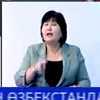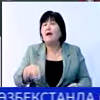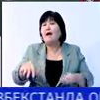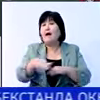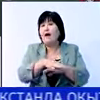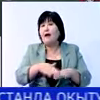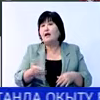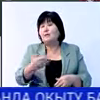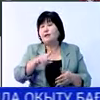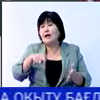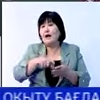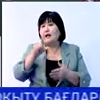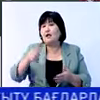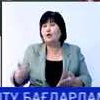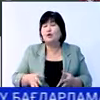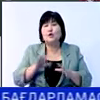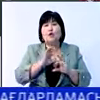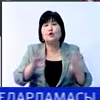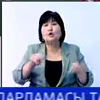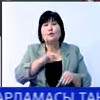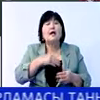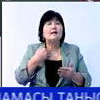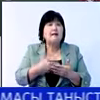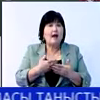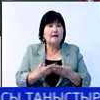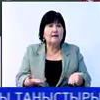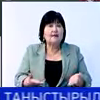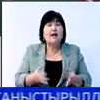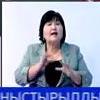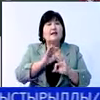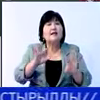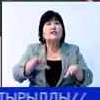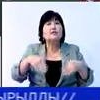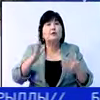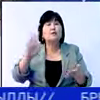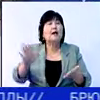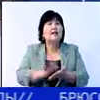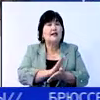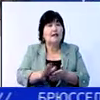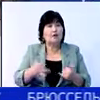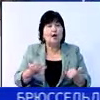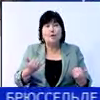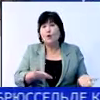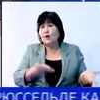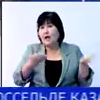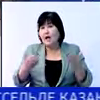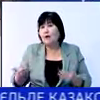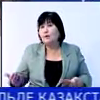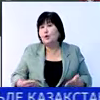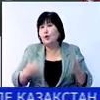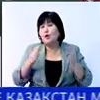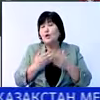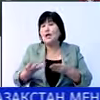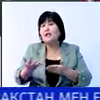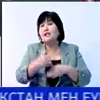халыққа, біздің қала тұрғындарына түсіндірме жұмыстарын, яғни кеңестер беретін болады тегін түрде. Бүгінгі қабылдауда тұрғын үй